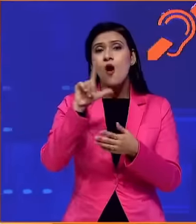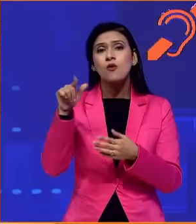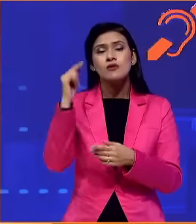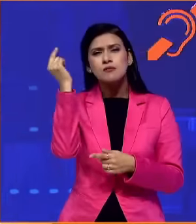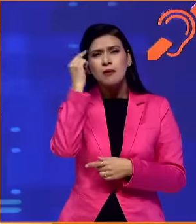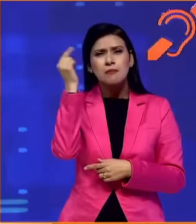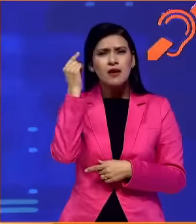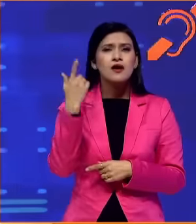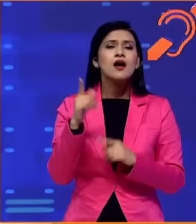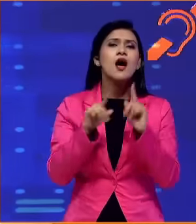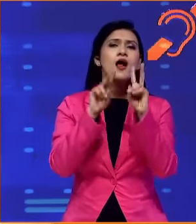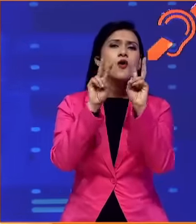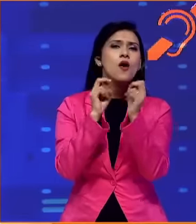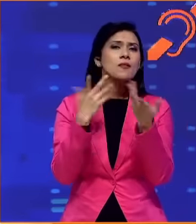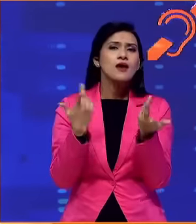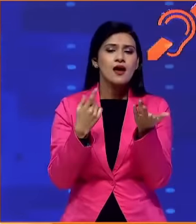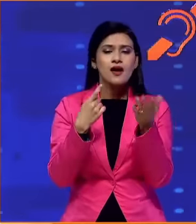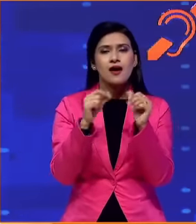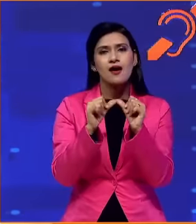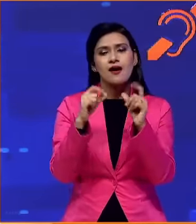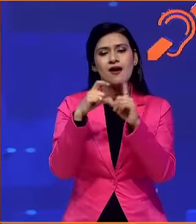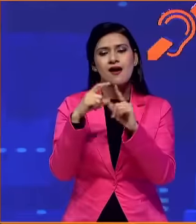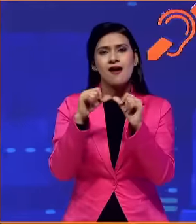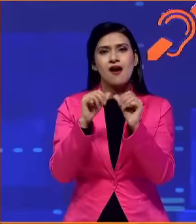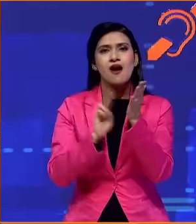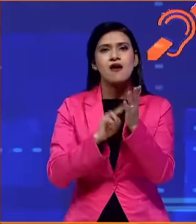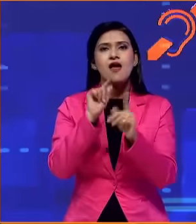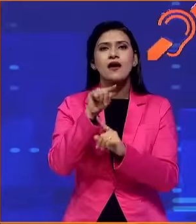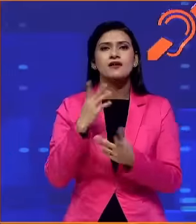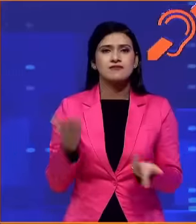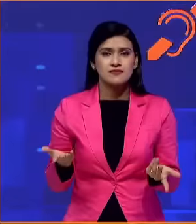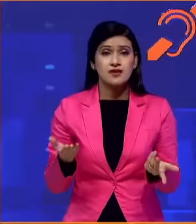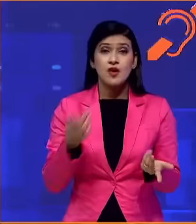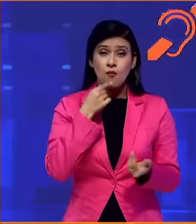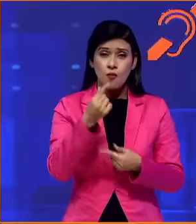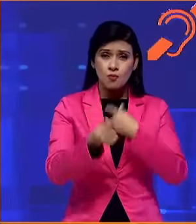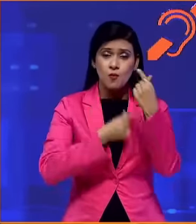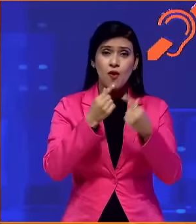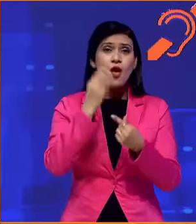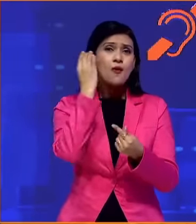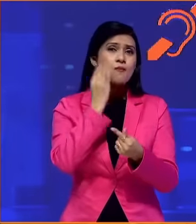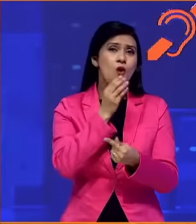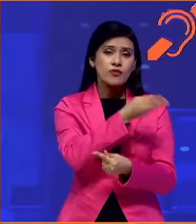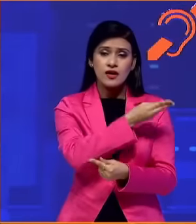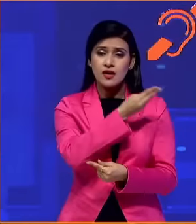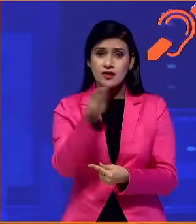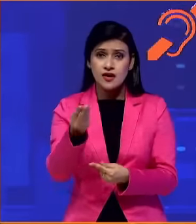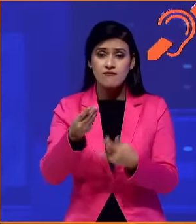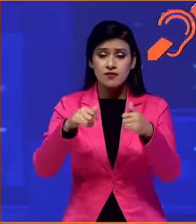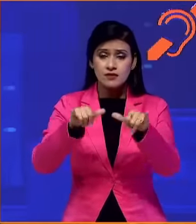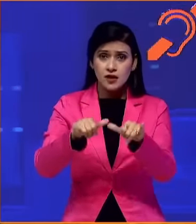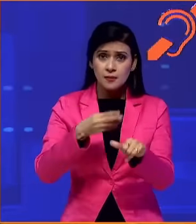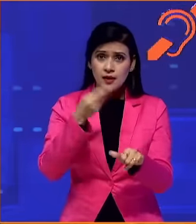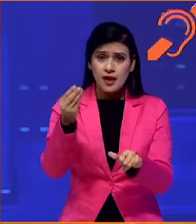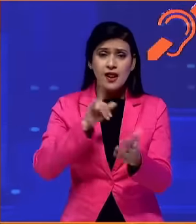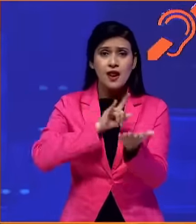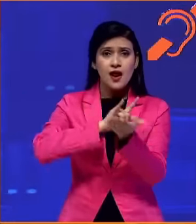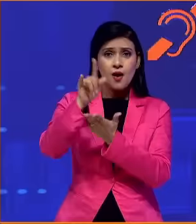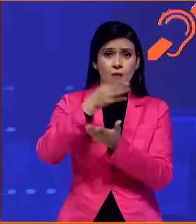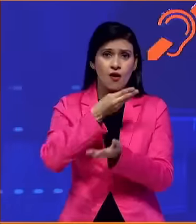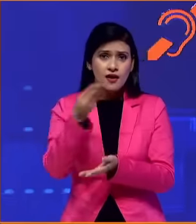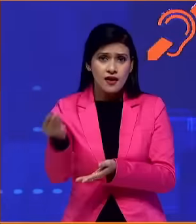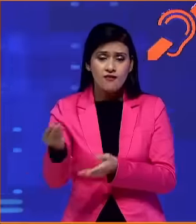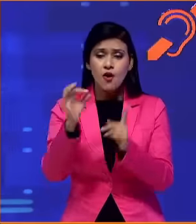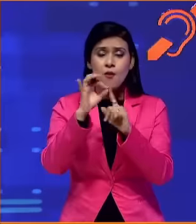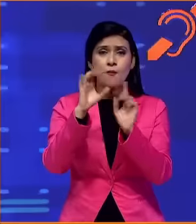हीरहाहै। उनकाकहनाहैकिमोदीजीनेहवाईअड्डे अडानीजीकोदेदिए।उसनेउसेजमीनदी।वह उसकापक्षधरथा।उसने